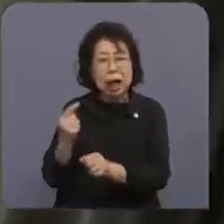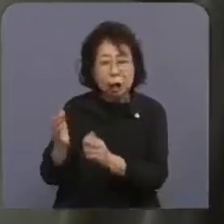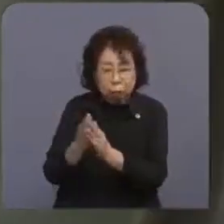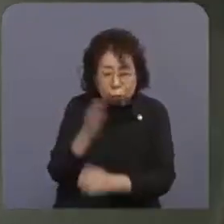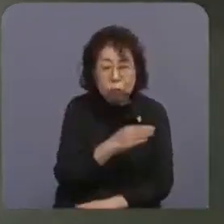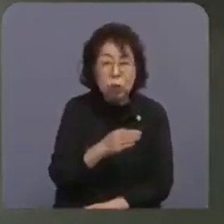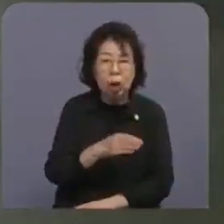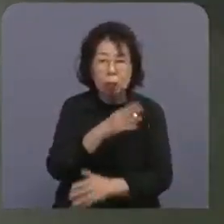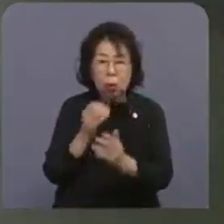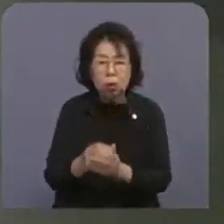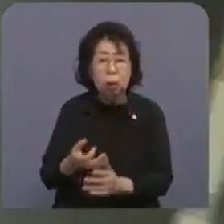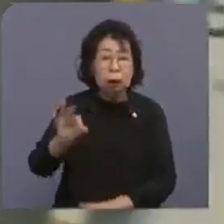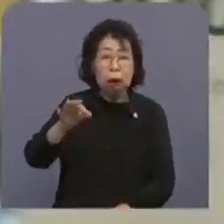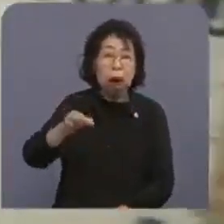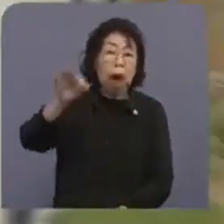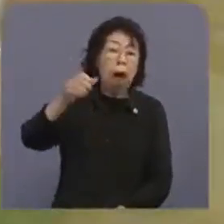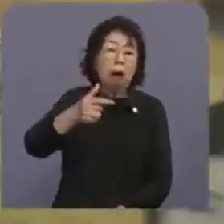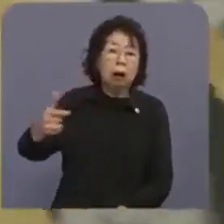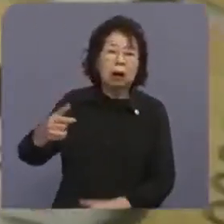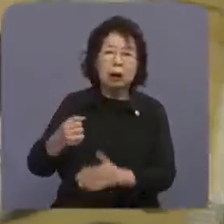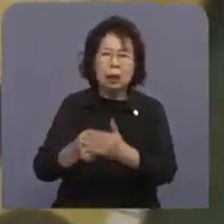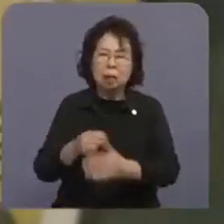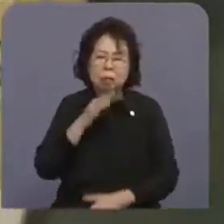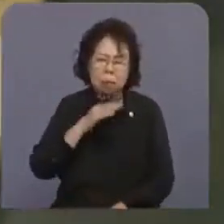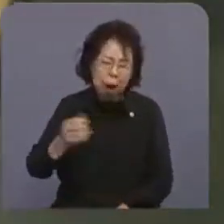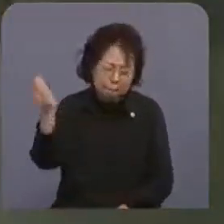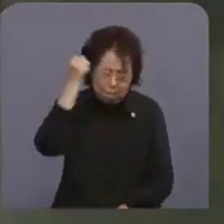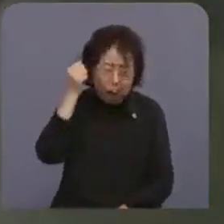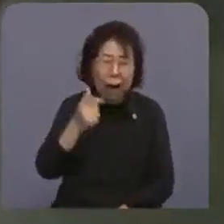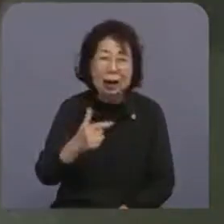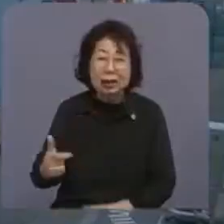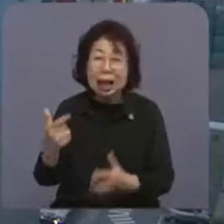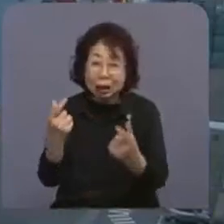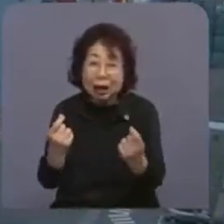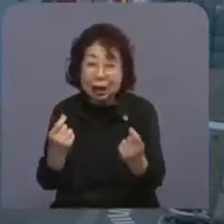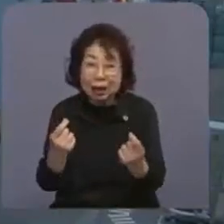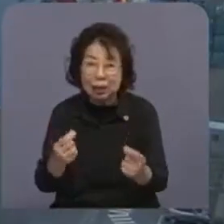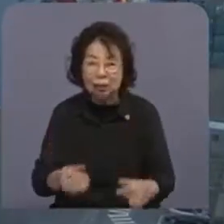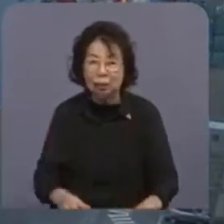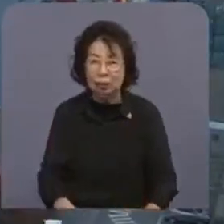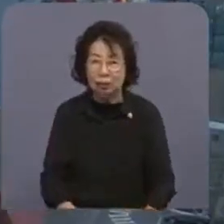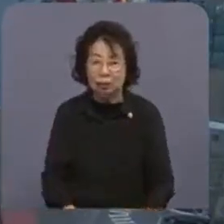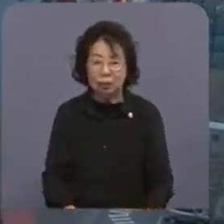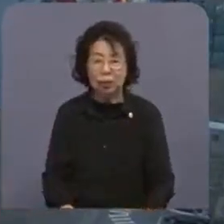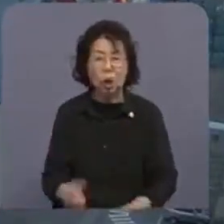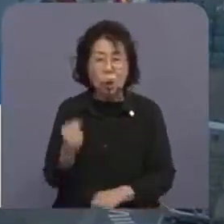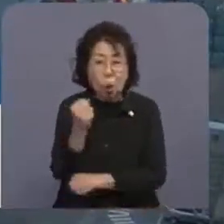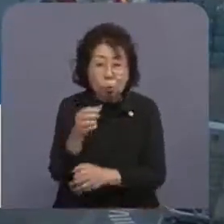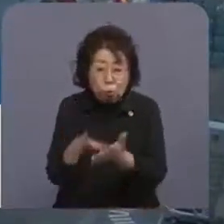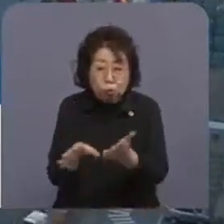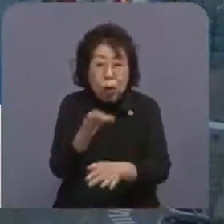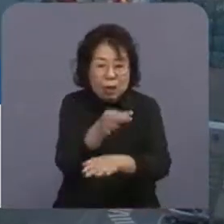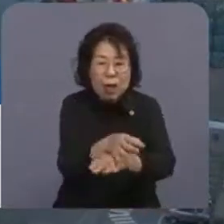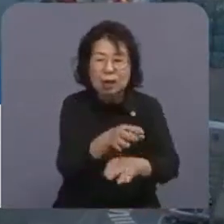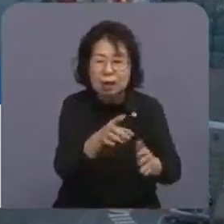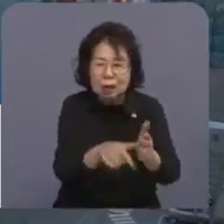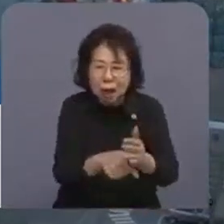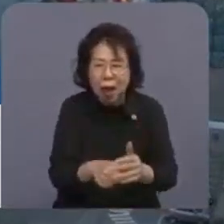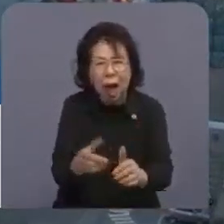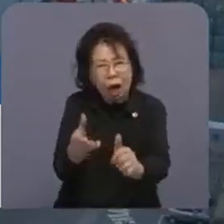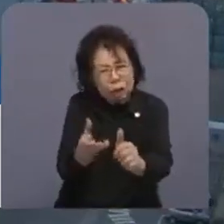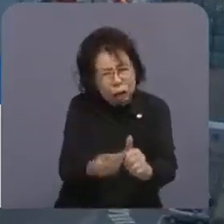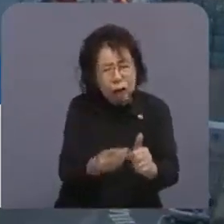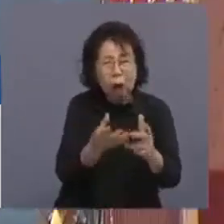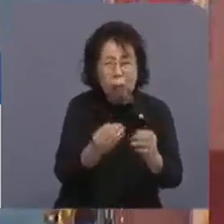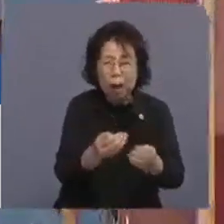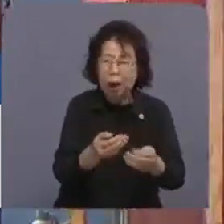본격화된 고금리의 영향에 직격탄을 맞은 셈입니다 원자재 구매를 할 때 주로 저희가 대출을 많이